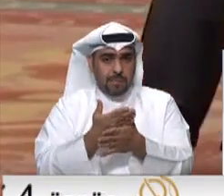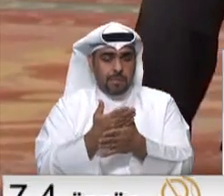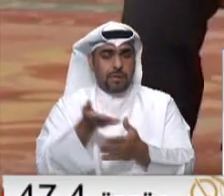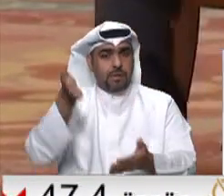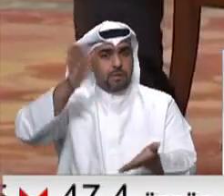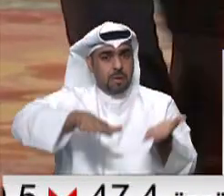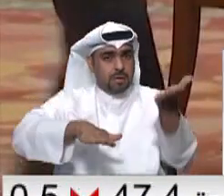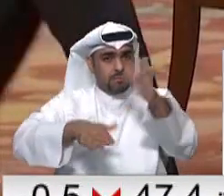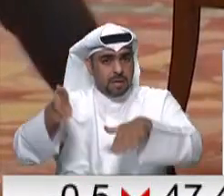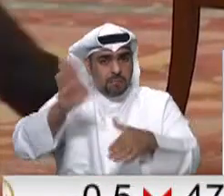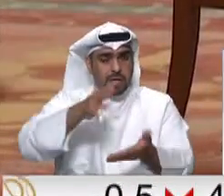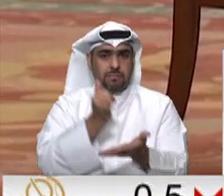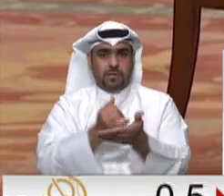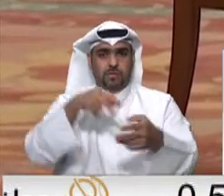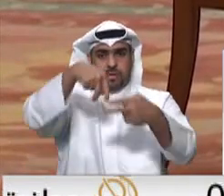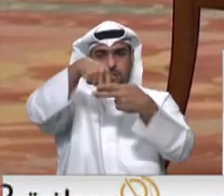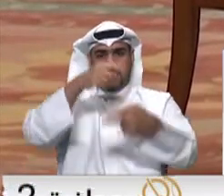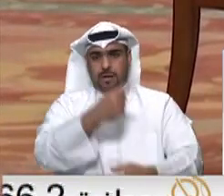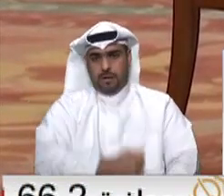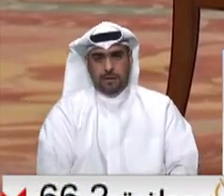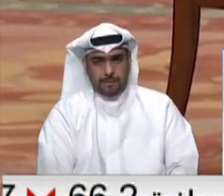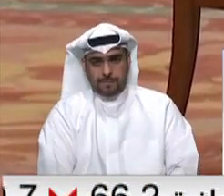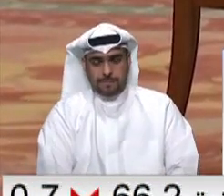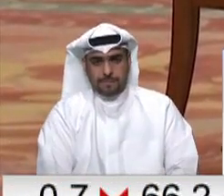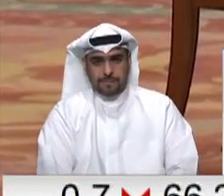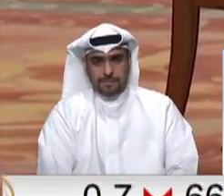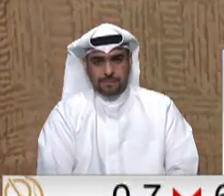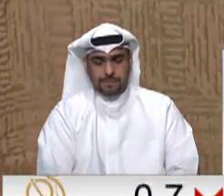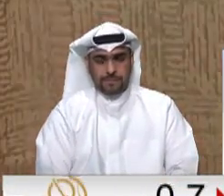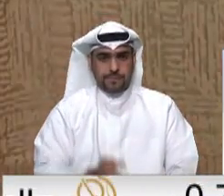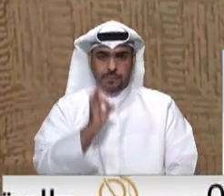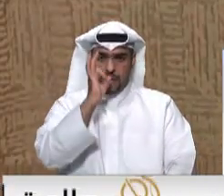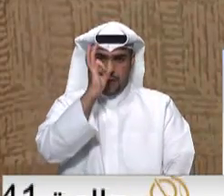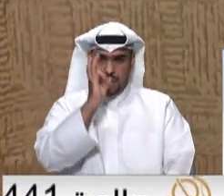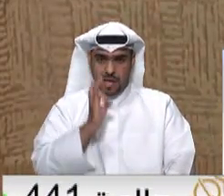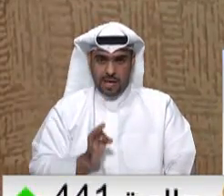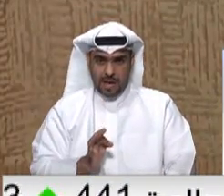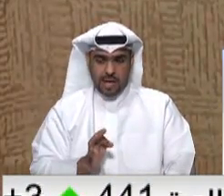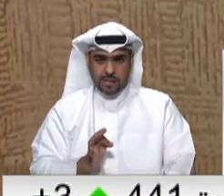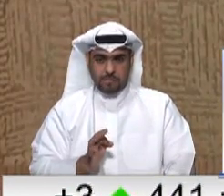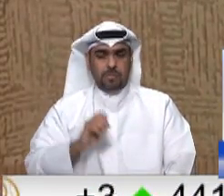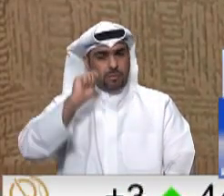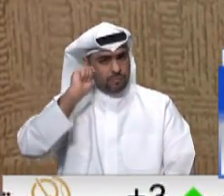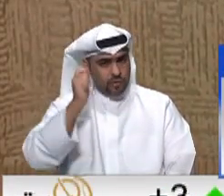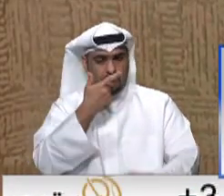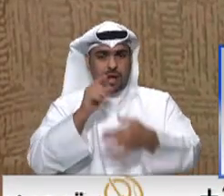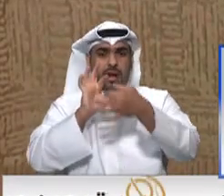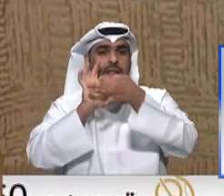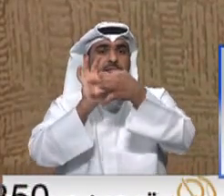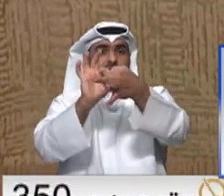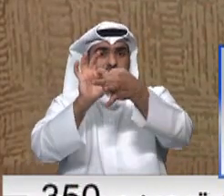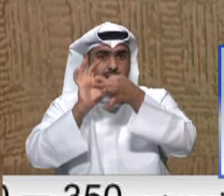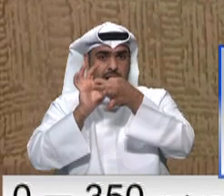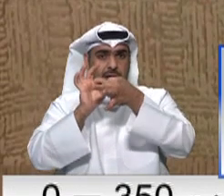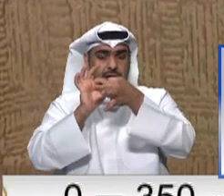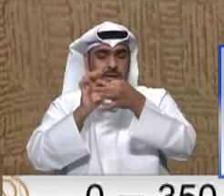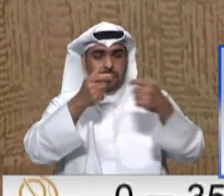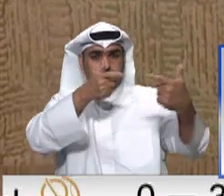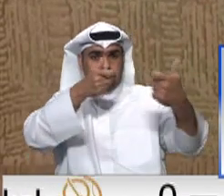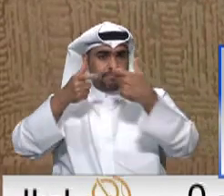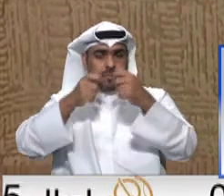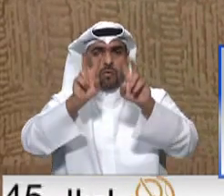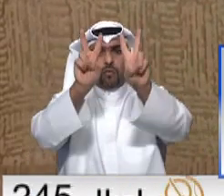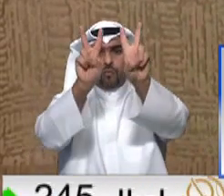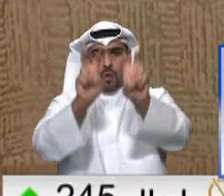ضد الفلسطينيين. لابد أن ننتقل إلى وقف إطلاق النار فورا، لابد أن تدخل المواد